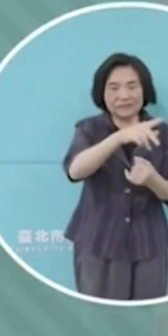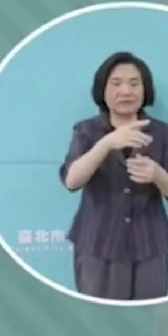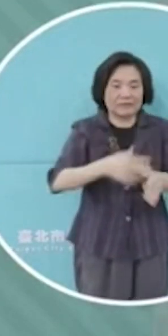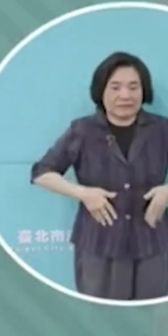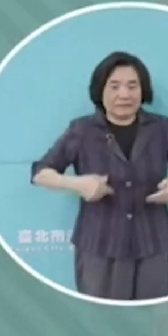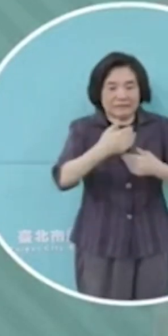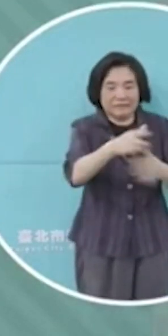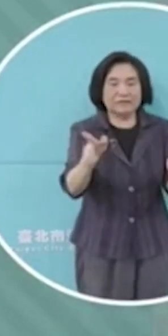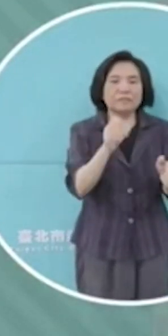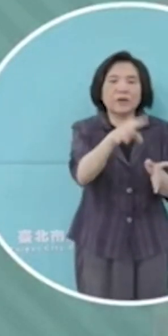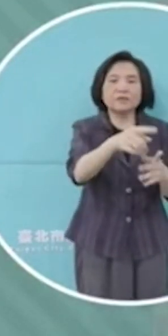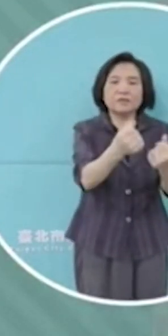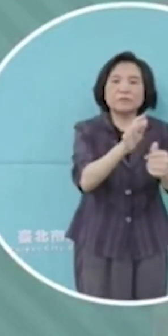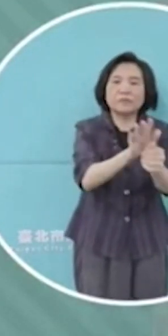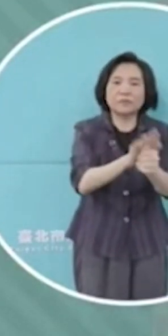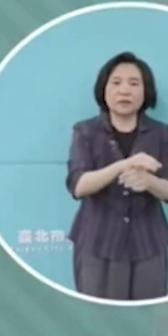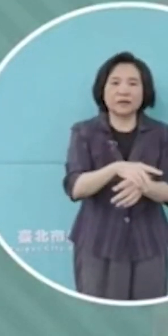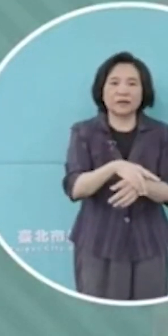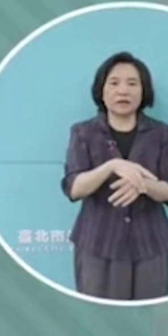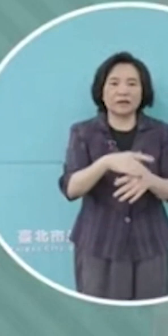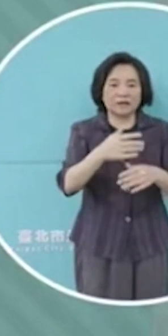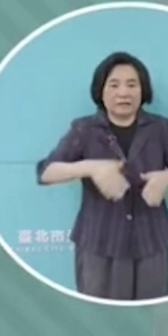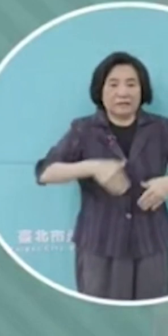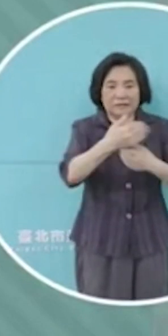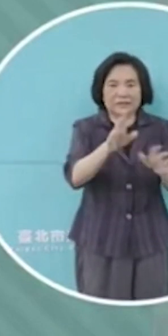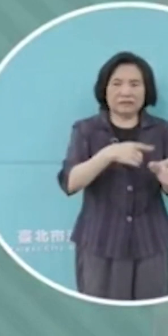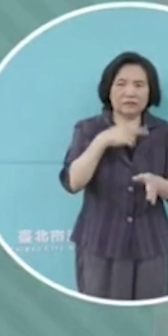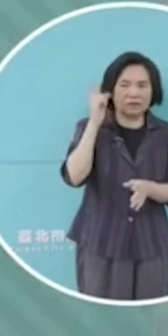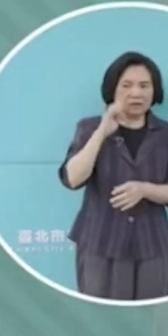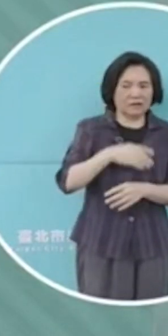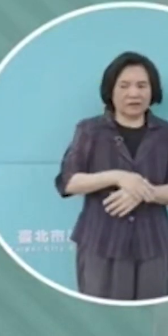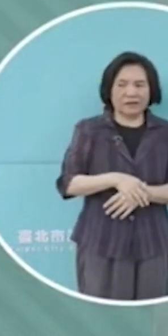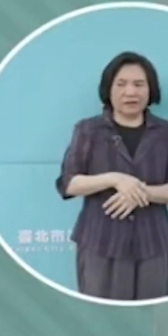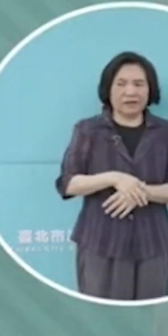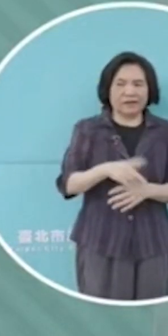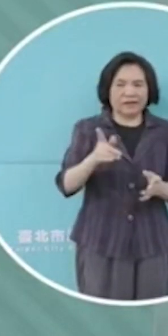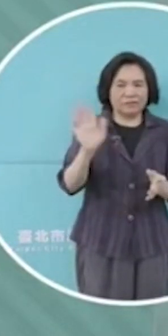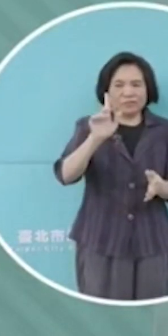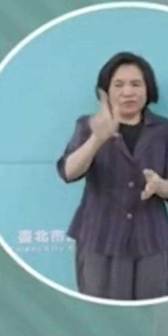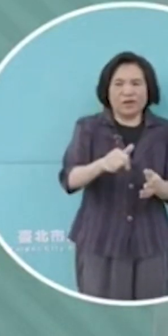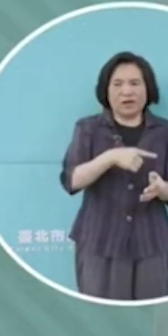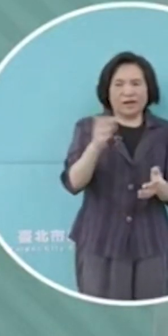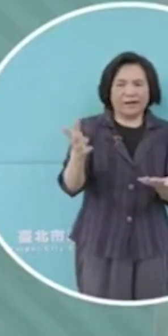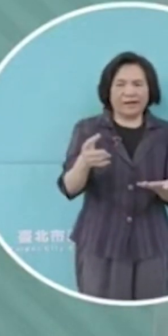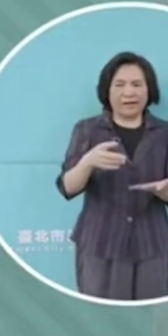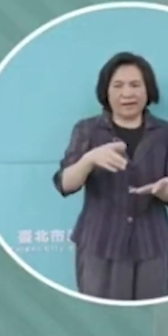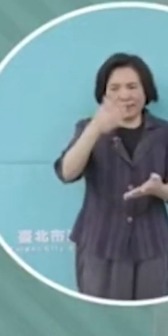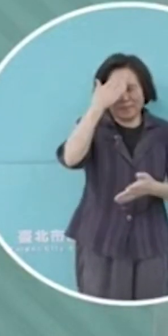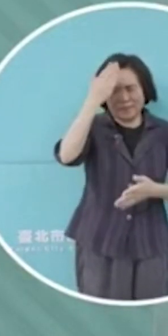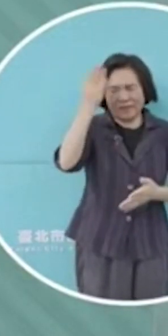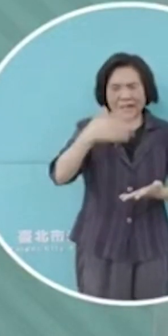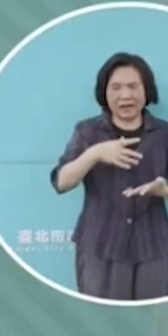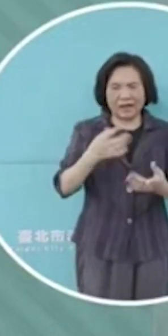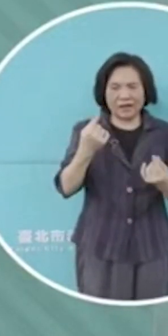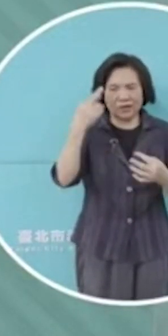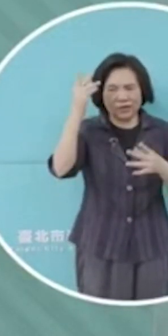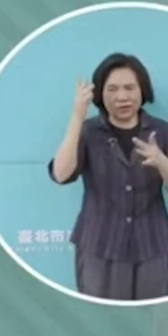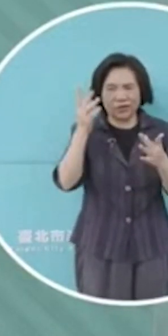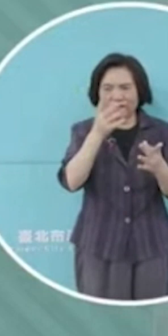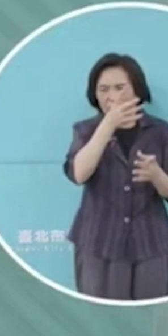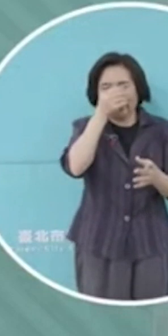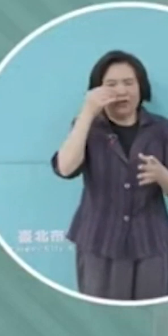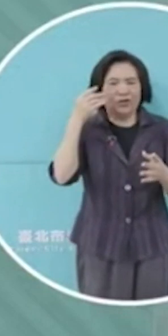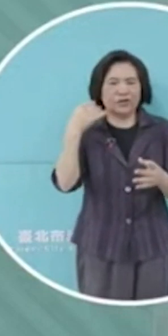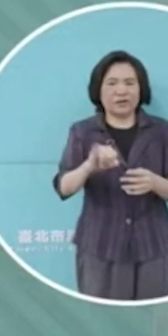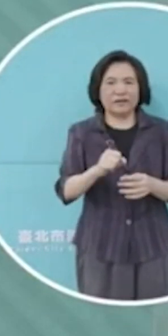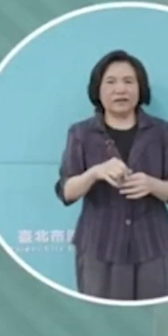诊还嫌他，当然就定得了，你知道，就是说。因为他不熟了，那个所以有时候要跟老百姓